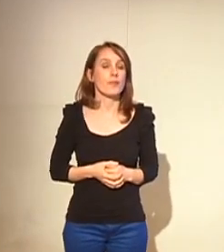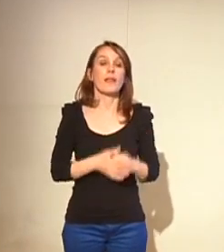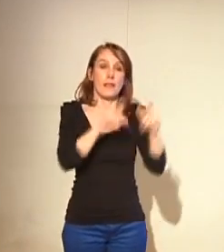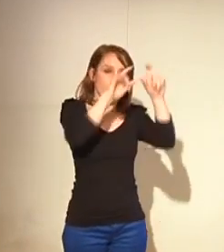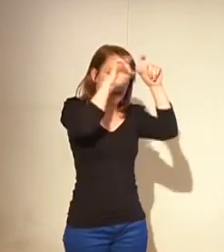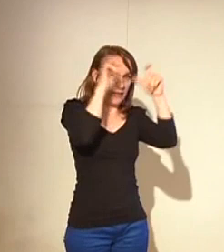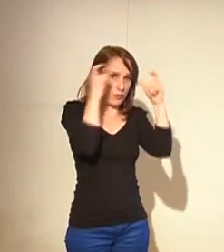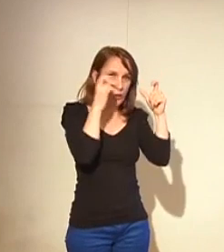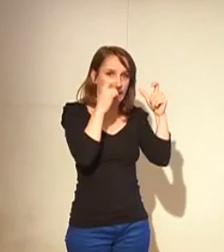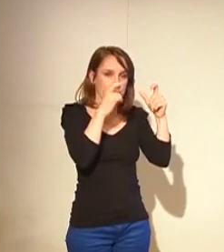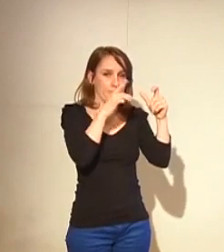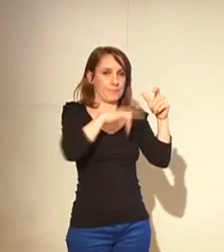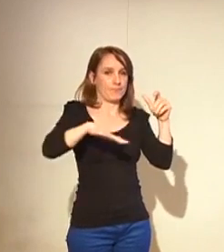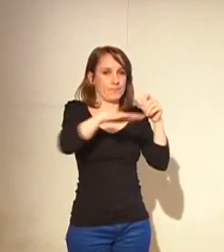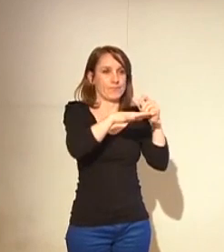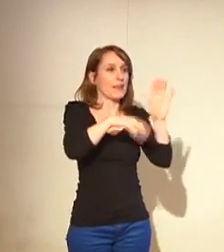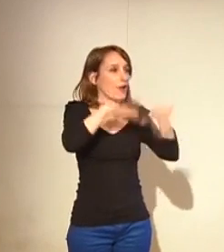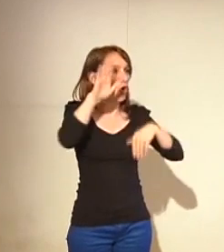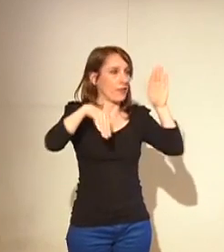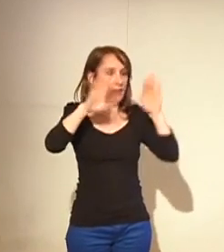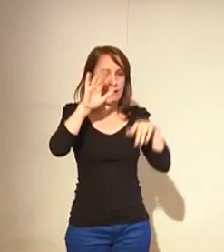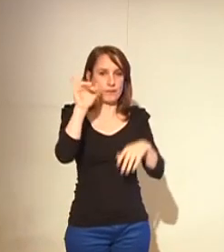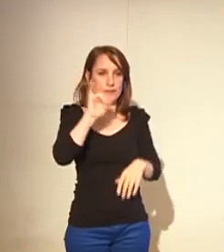titulair nous avons comme